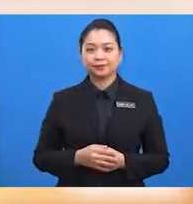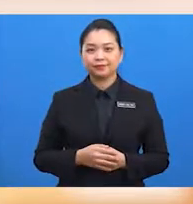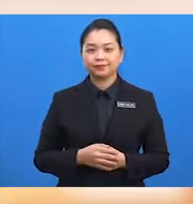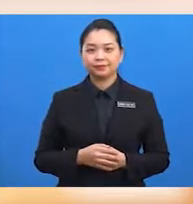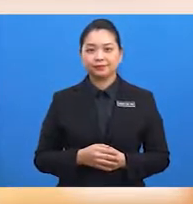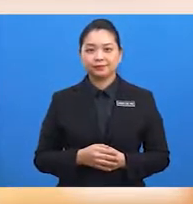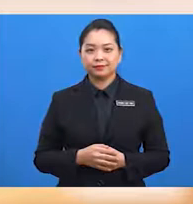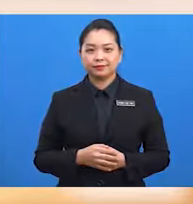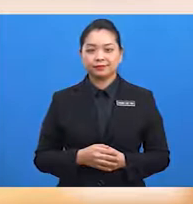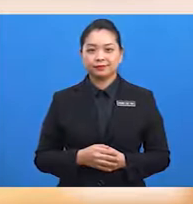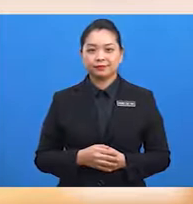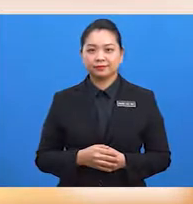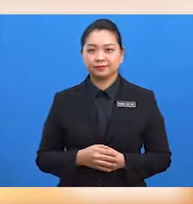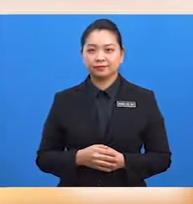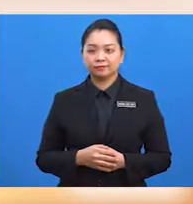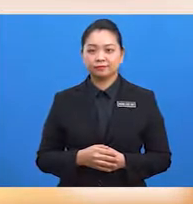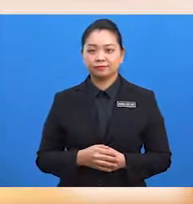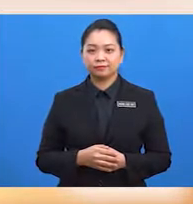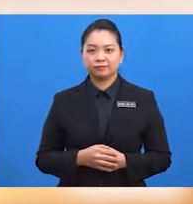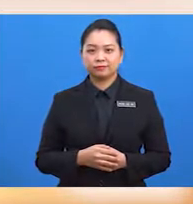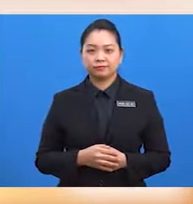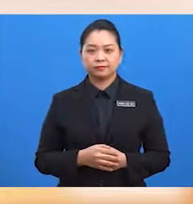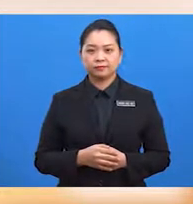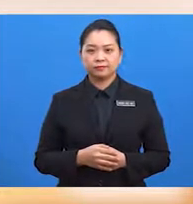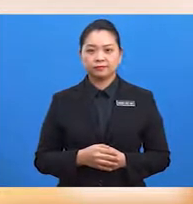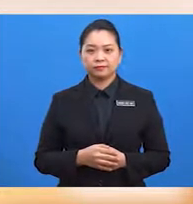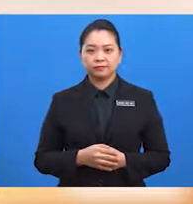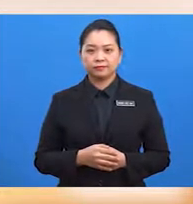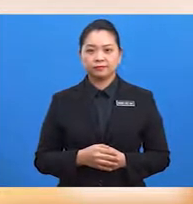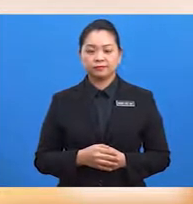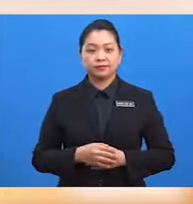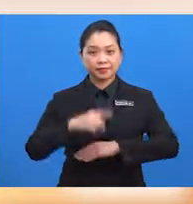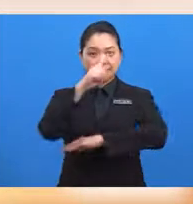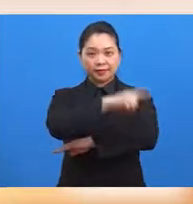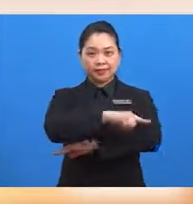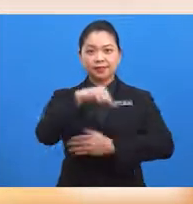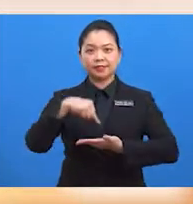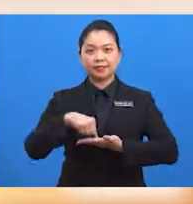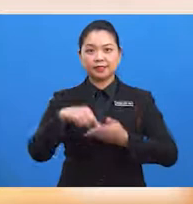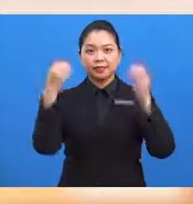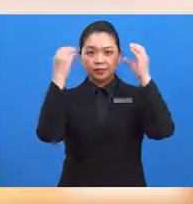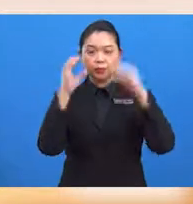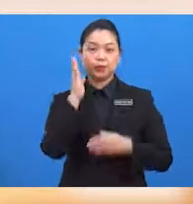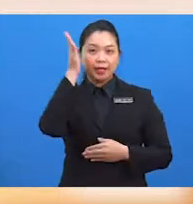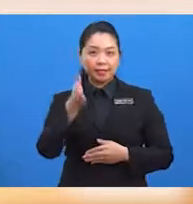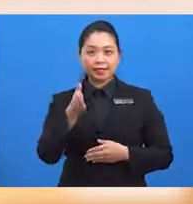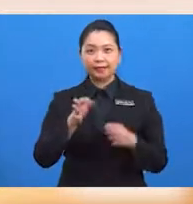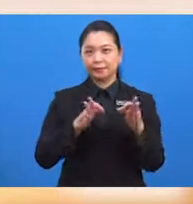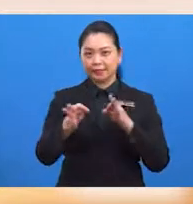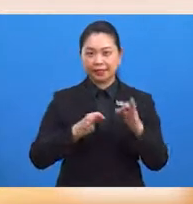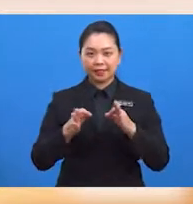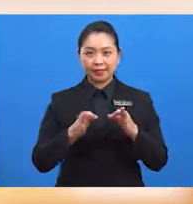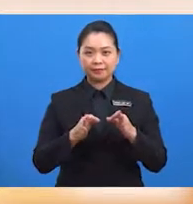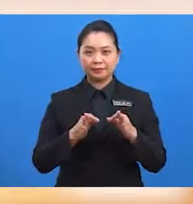SMK Putrajaya presint 16 1 hari ini chegou akan menerangkan